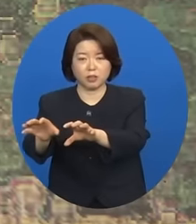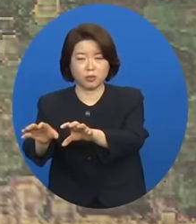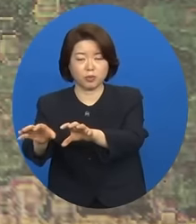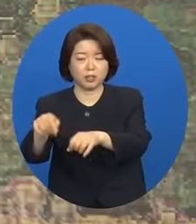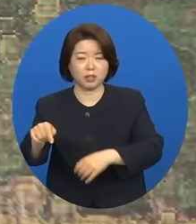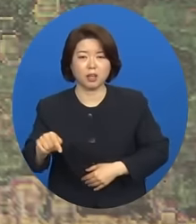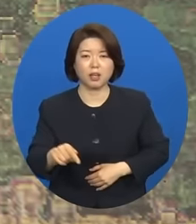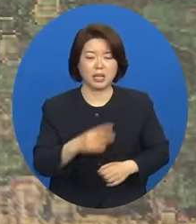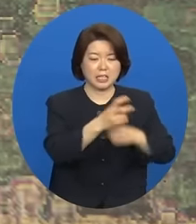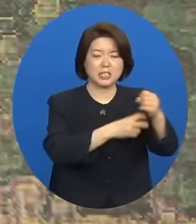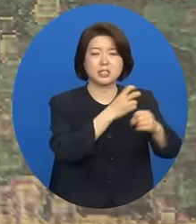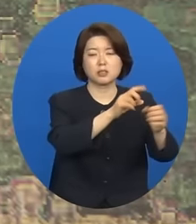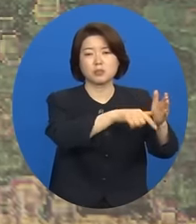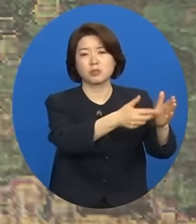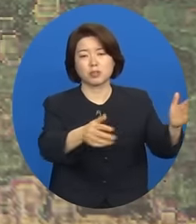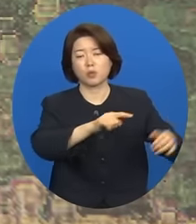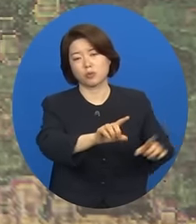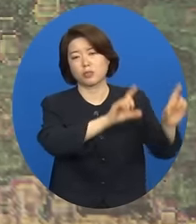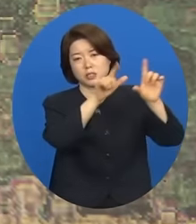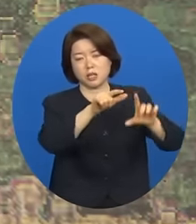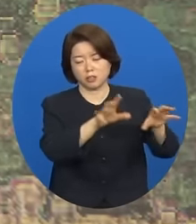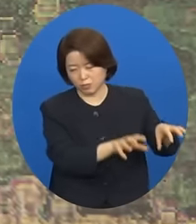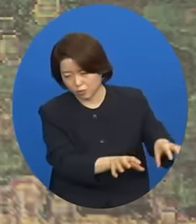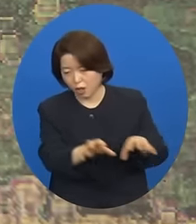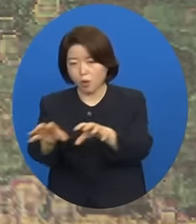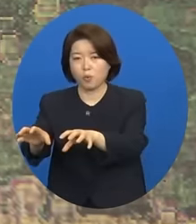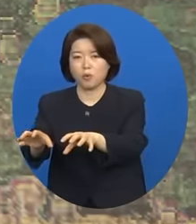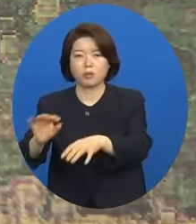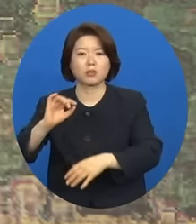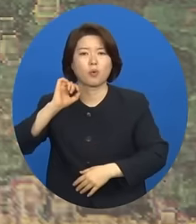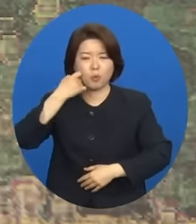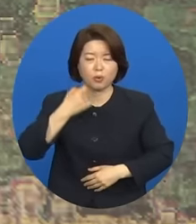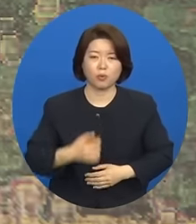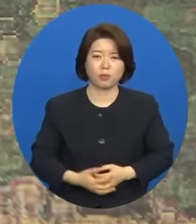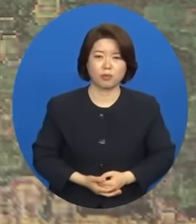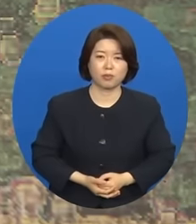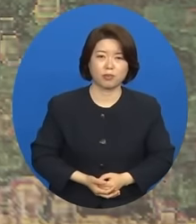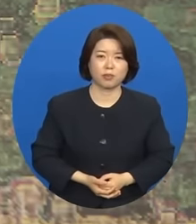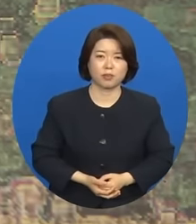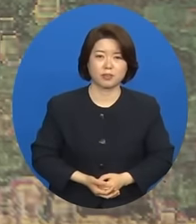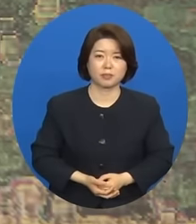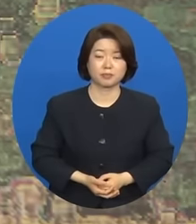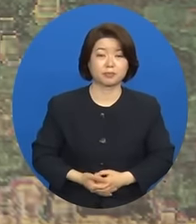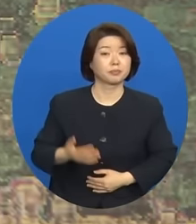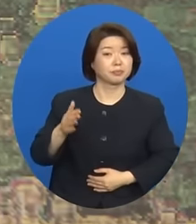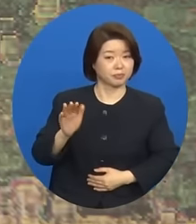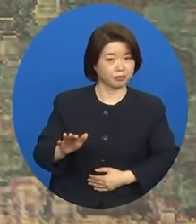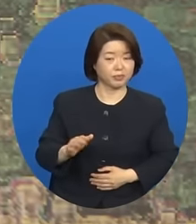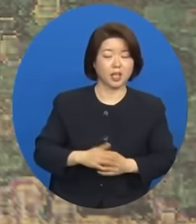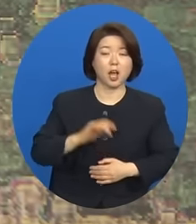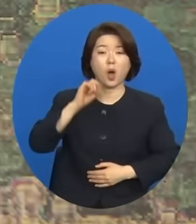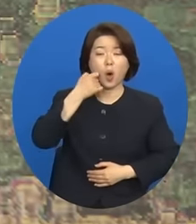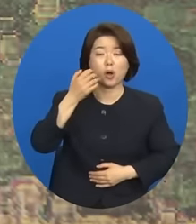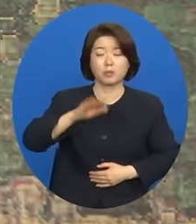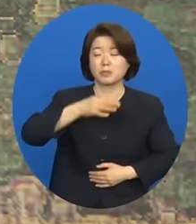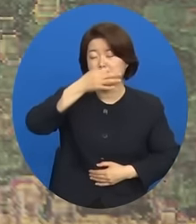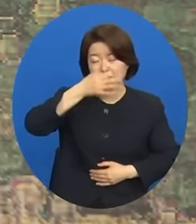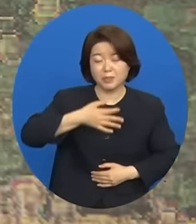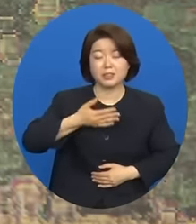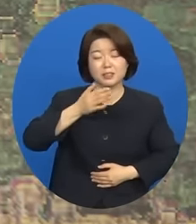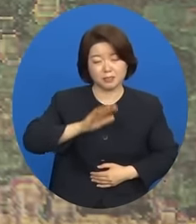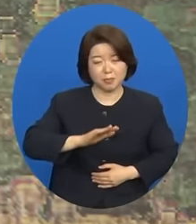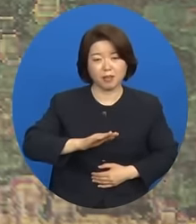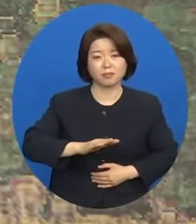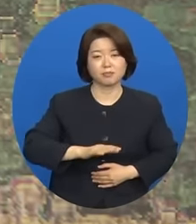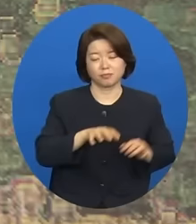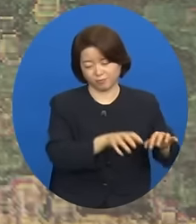아닙니다. 이거 엄청 어려운 일이에요. 근데 어렵지만 힘들지만 나오게